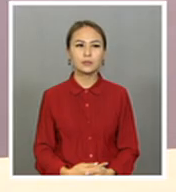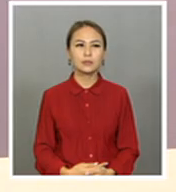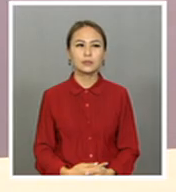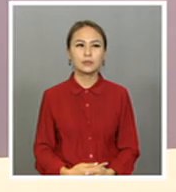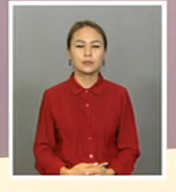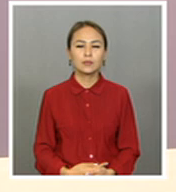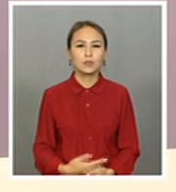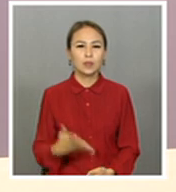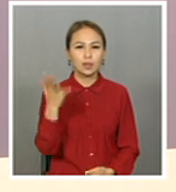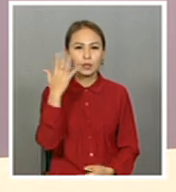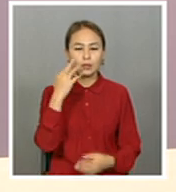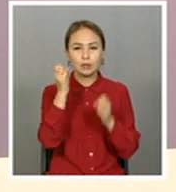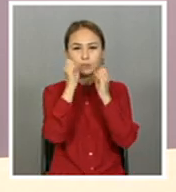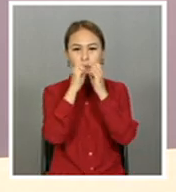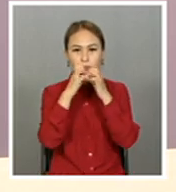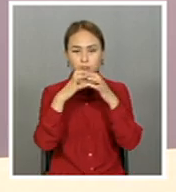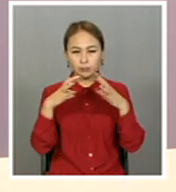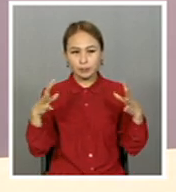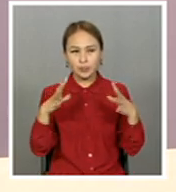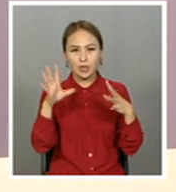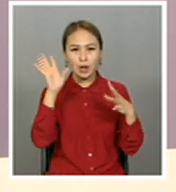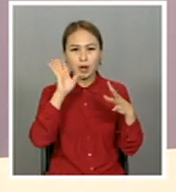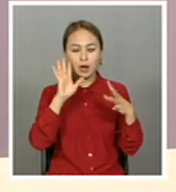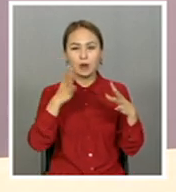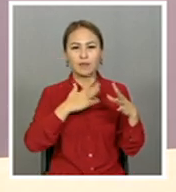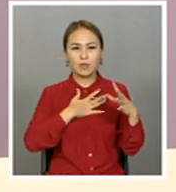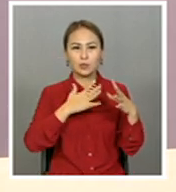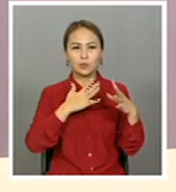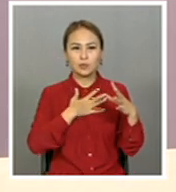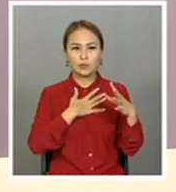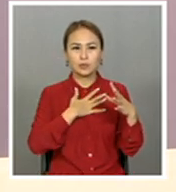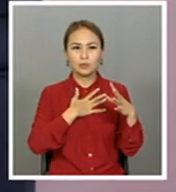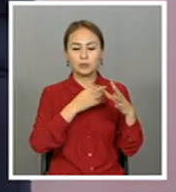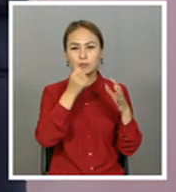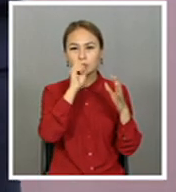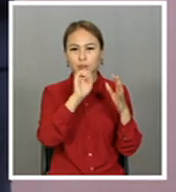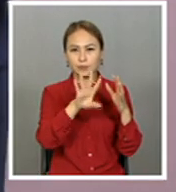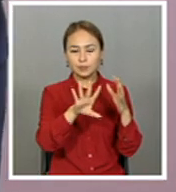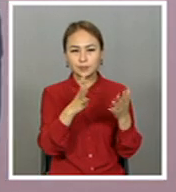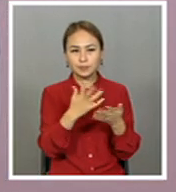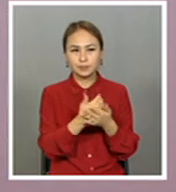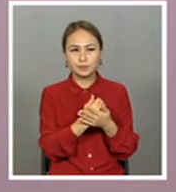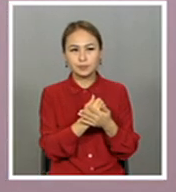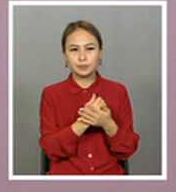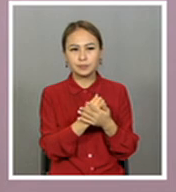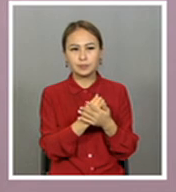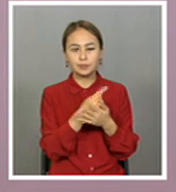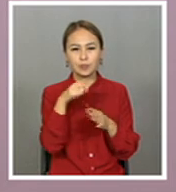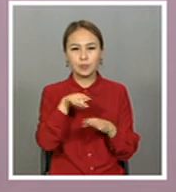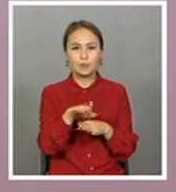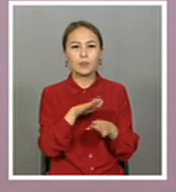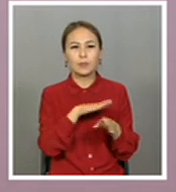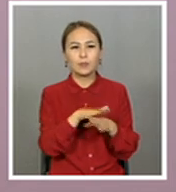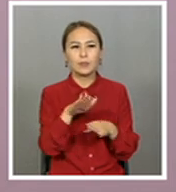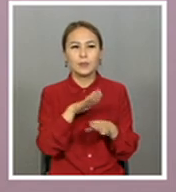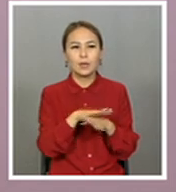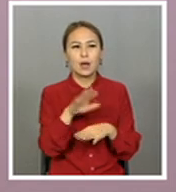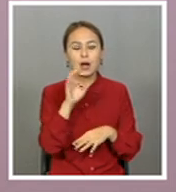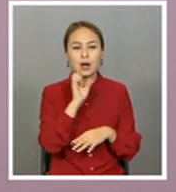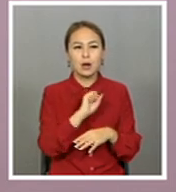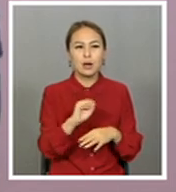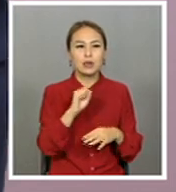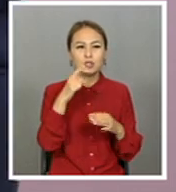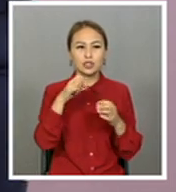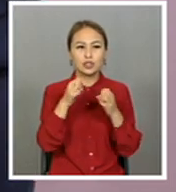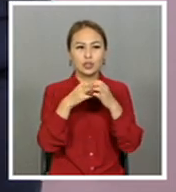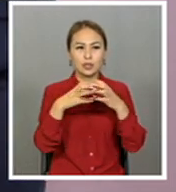Шарды үрлегенде ауа серпіліп шығып атыр, шардың ішіне толып жатыр. Ал шарды